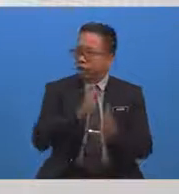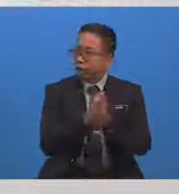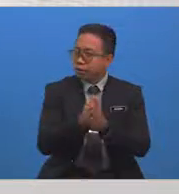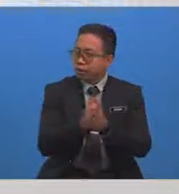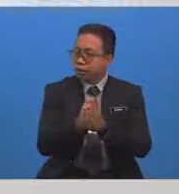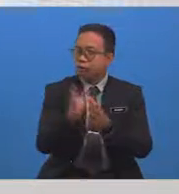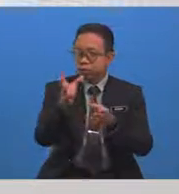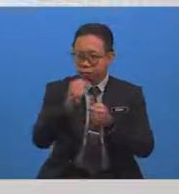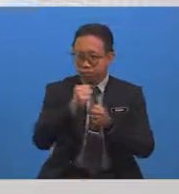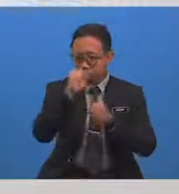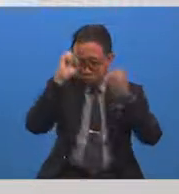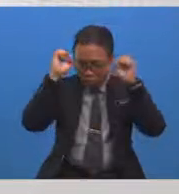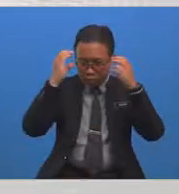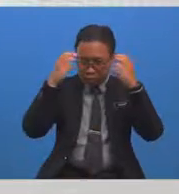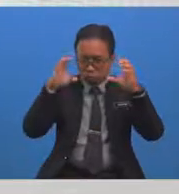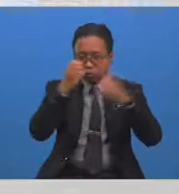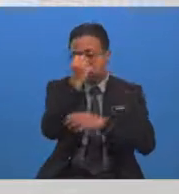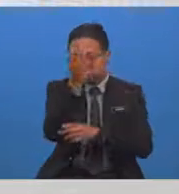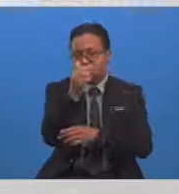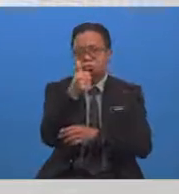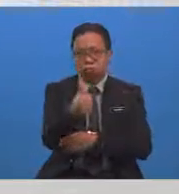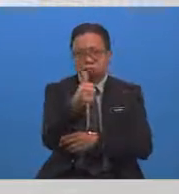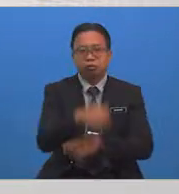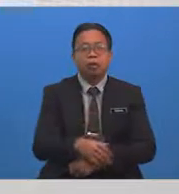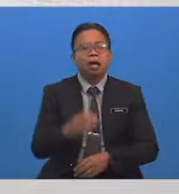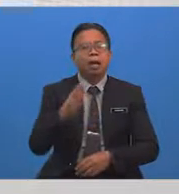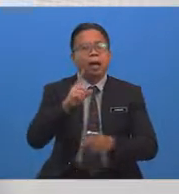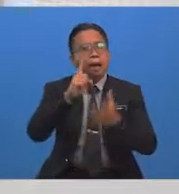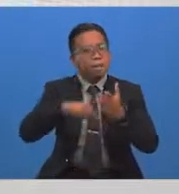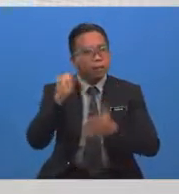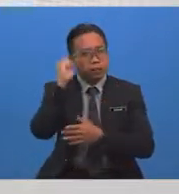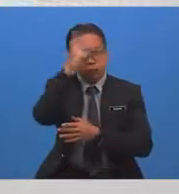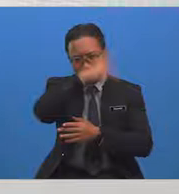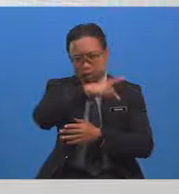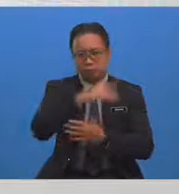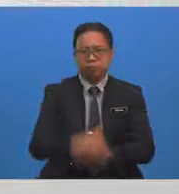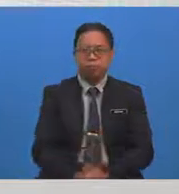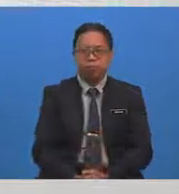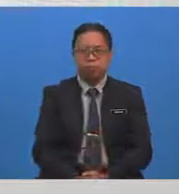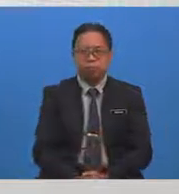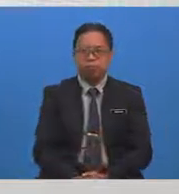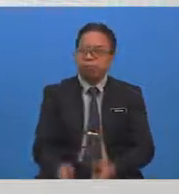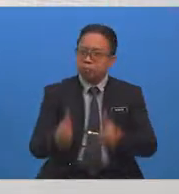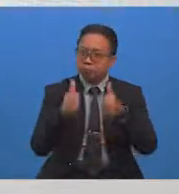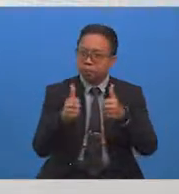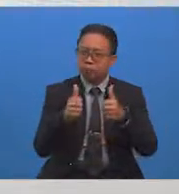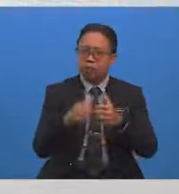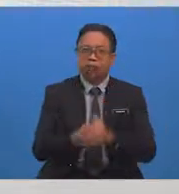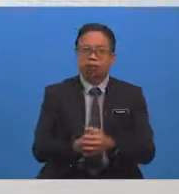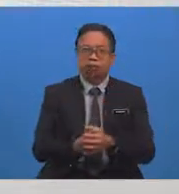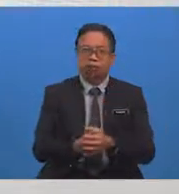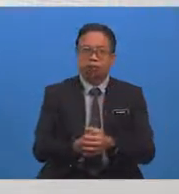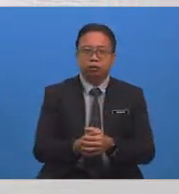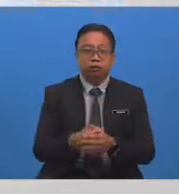kelasnya Apakah Sikap yang ditunjukkan oleh para Wina ya Kak bagus semua ya murid-murid